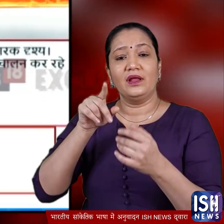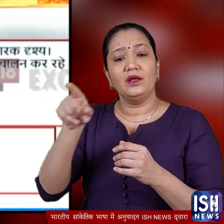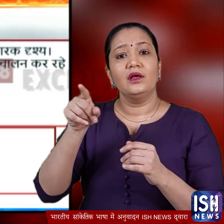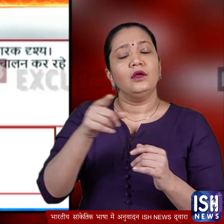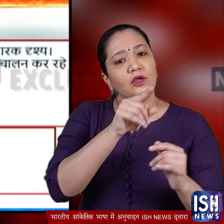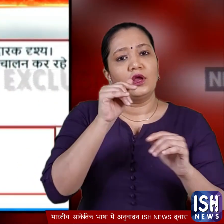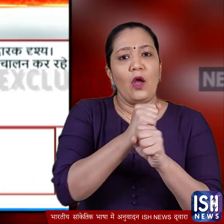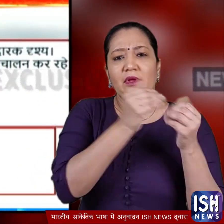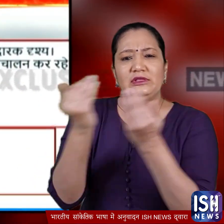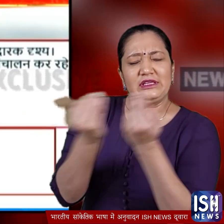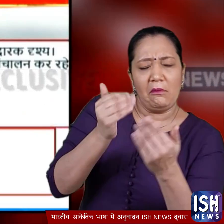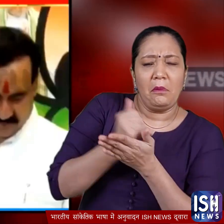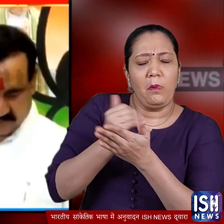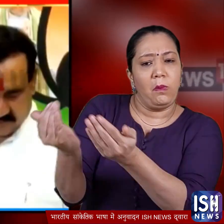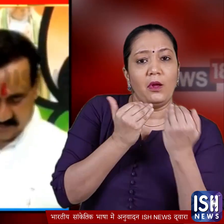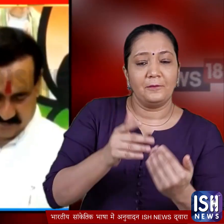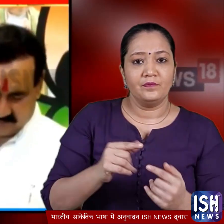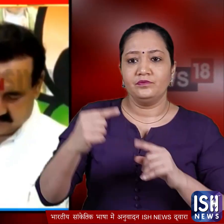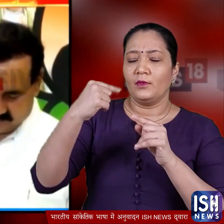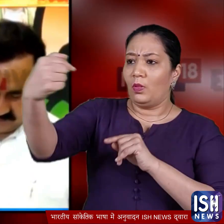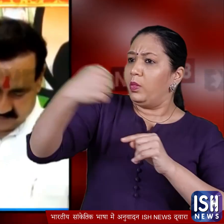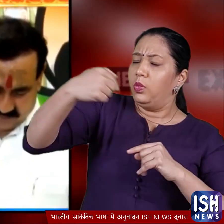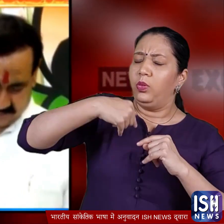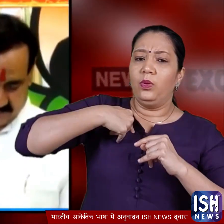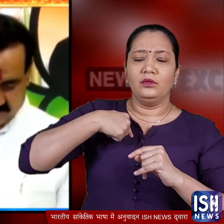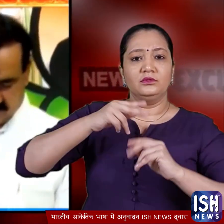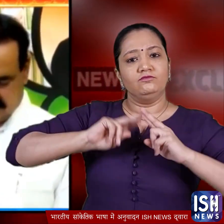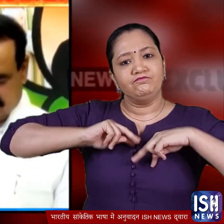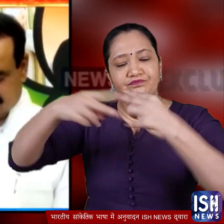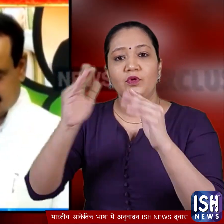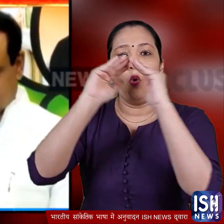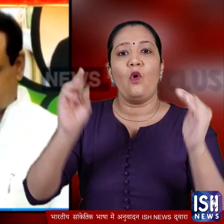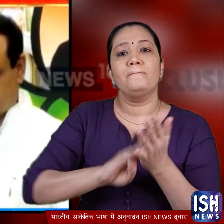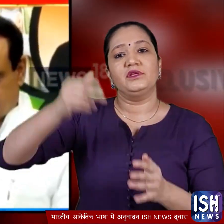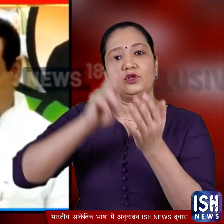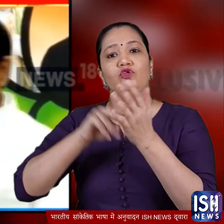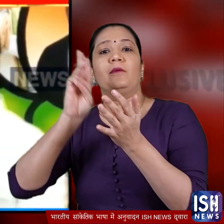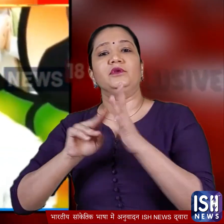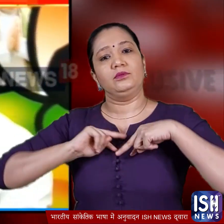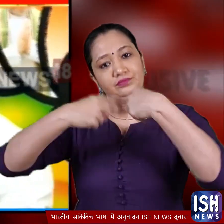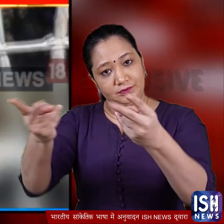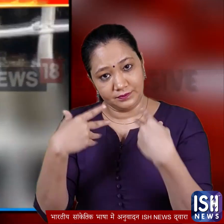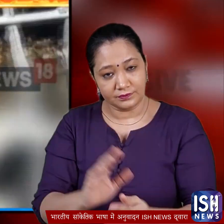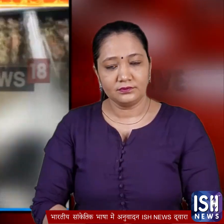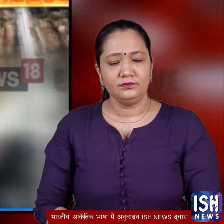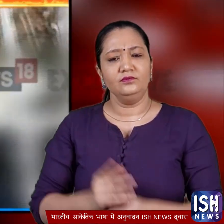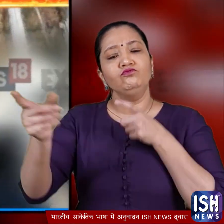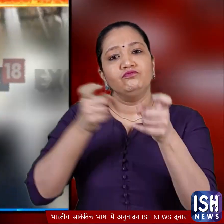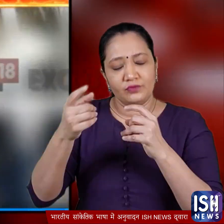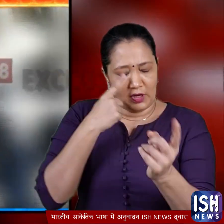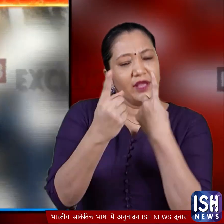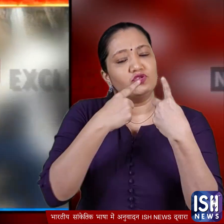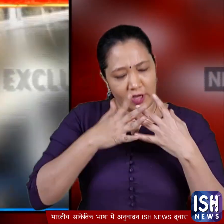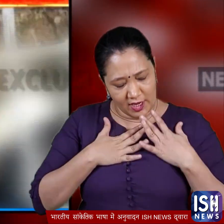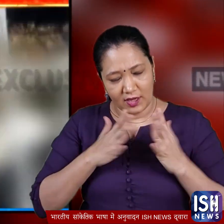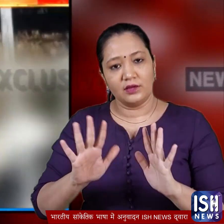शांडिल्य को सरकार बचाने में जुटी है। विपक्ष के इस हमले का जवाब देने के लिए राज्य के गृह मंत्री नरोत्तम मिश्रा सामने आए और उन्होंने मामले